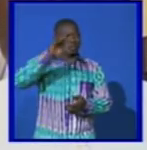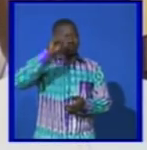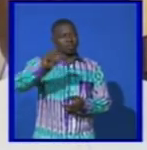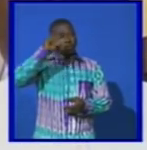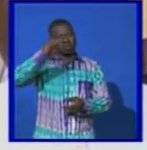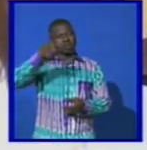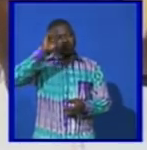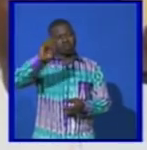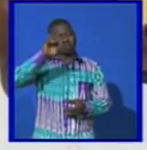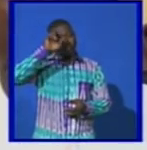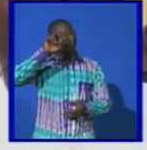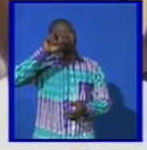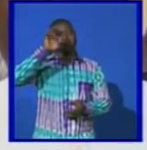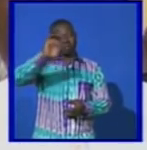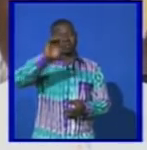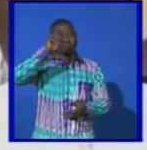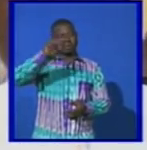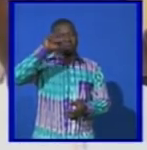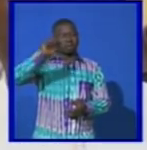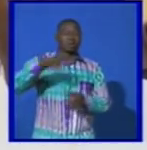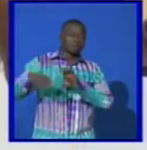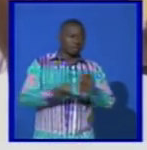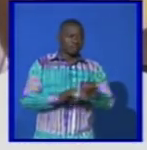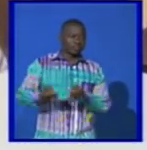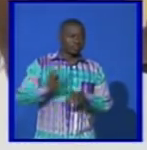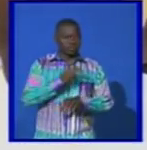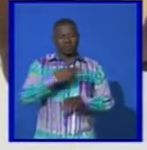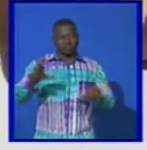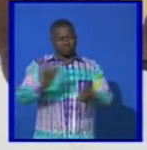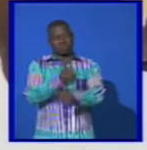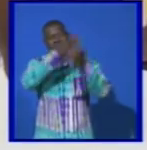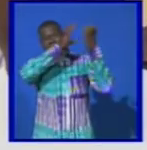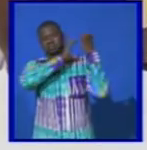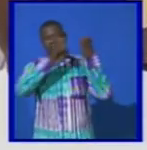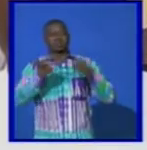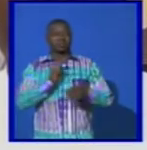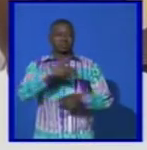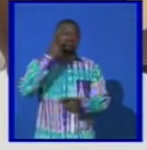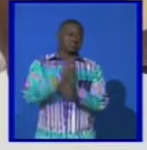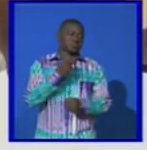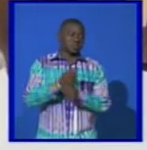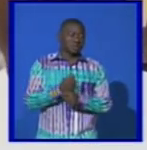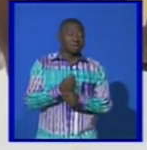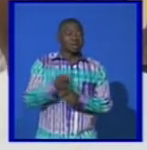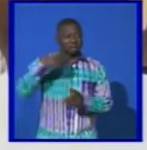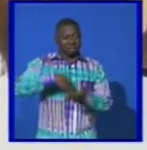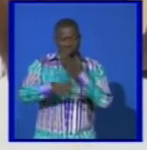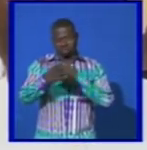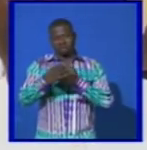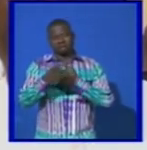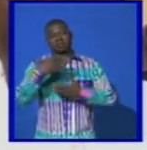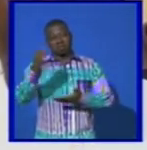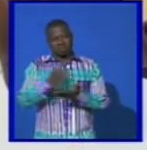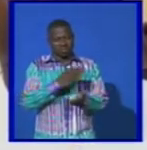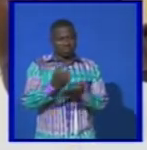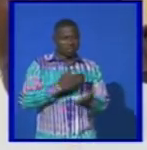sommes en train totalement de prendre en charge, n'est-ce pas, nos attributions. Et vous verrez qu'au niveau de la collecte des recettes, et en tout cas les